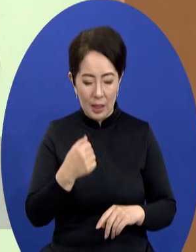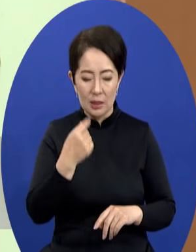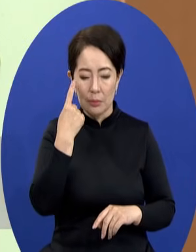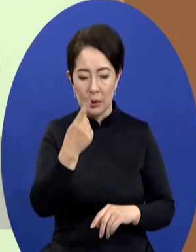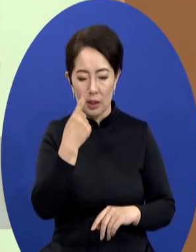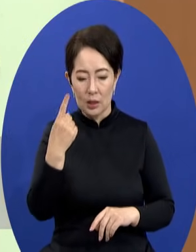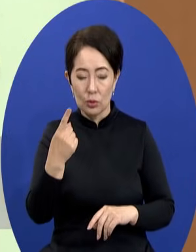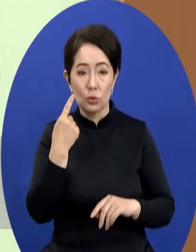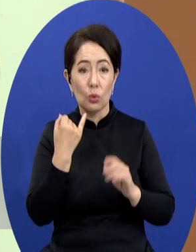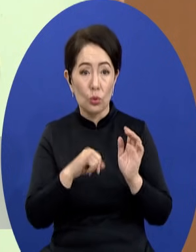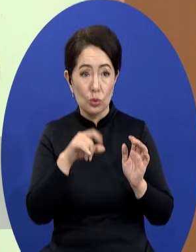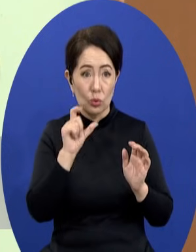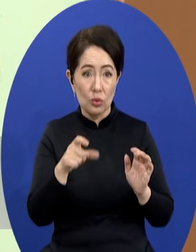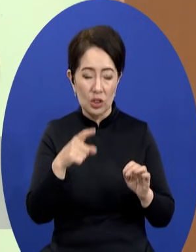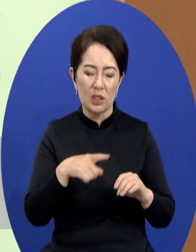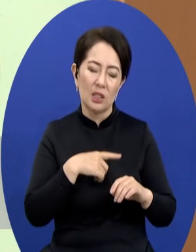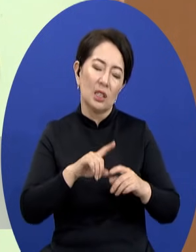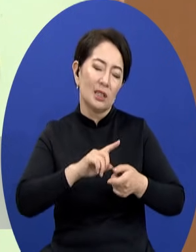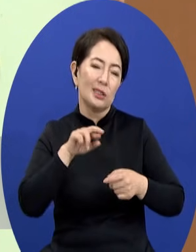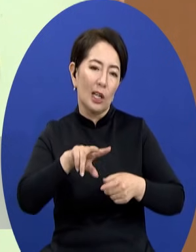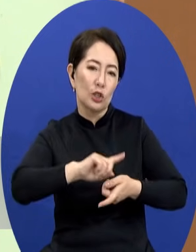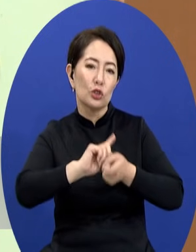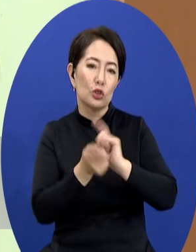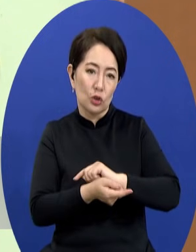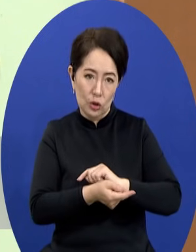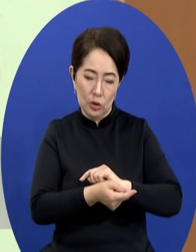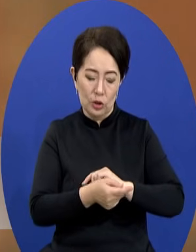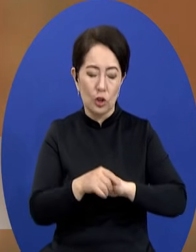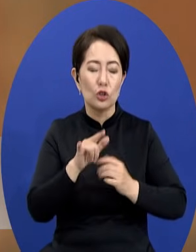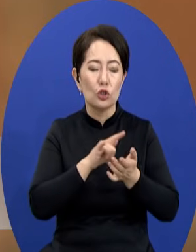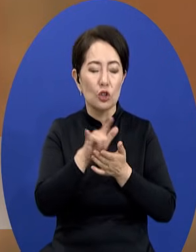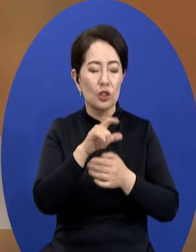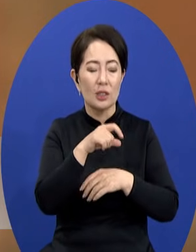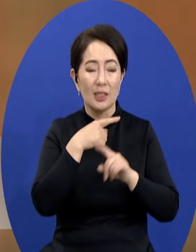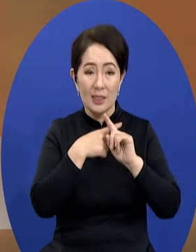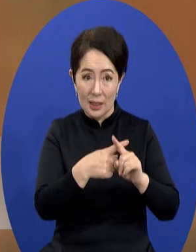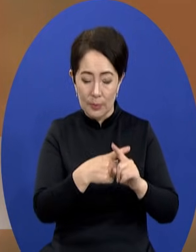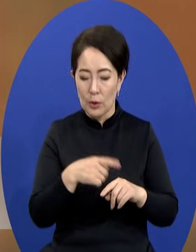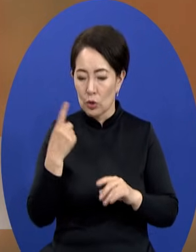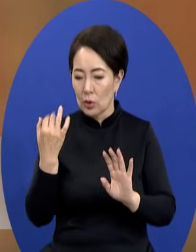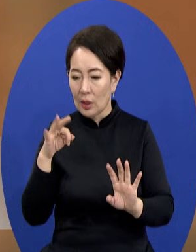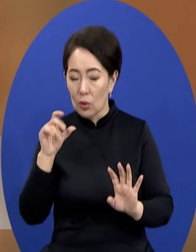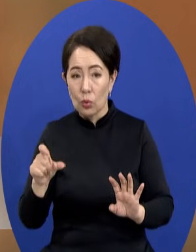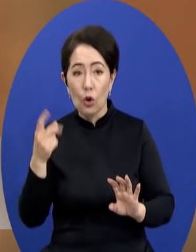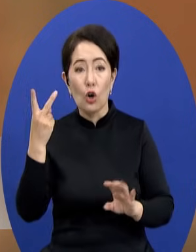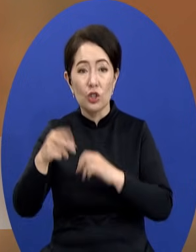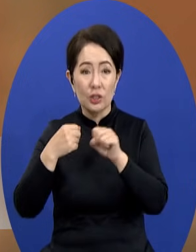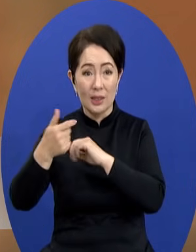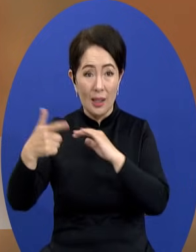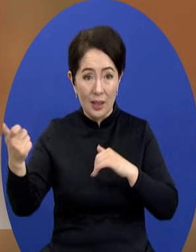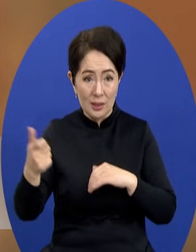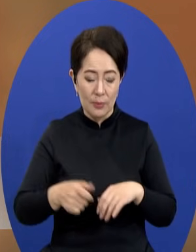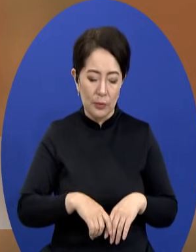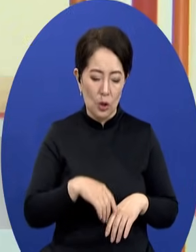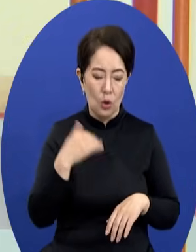хорих ялыг зорчих эрхийг нь хязгаарлах ялаар солино. 180 орчим хоригдлын хорих ялаас 2 жилийг хасаж өсвөр насны 25